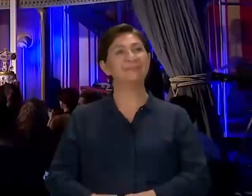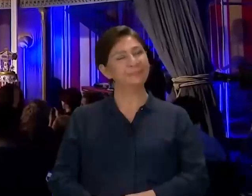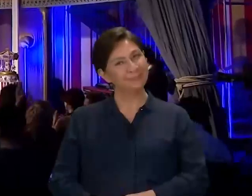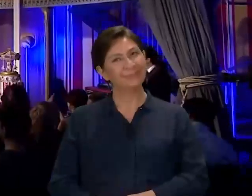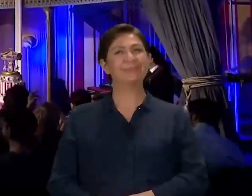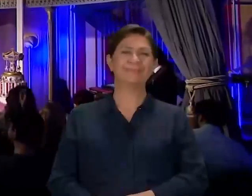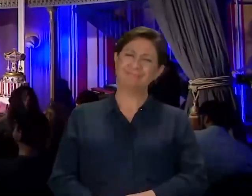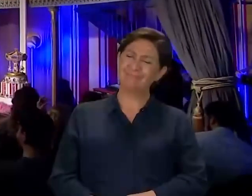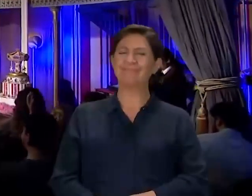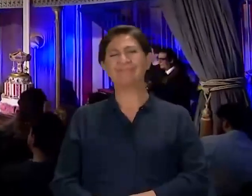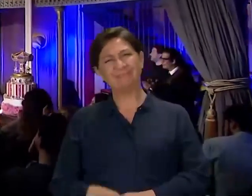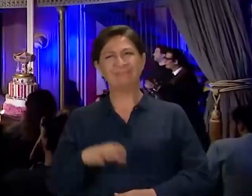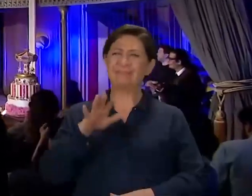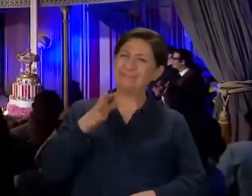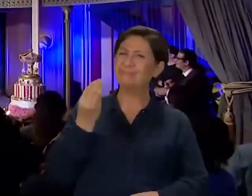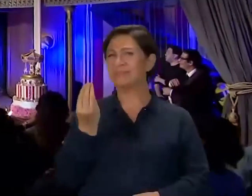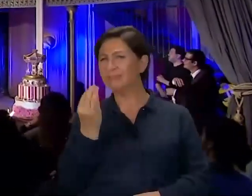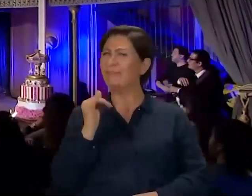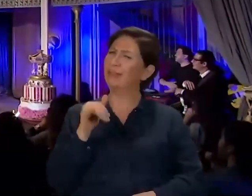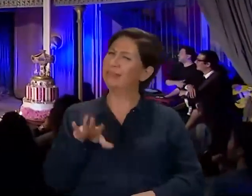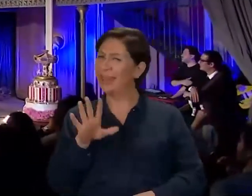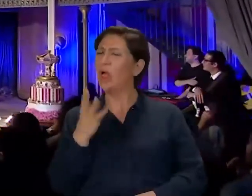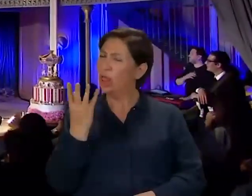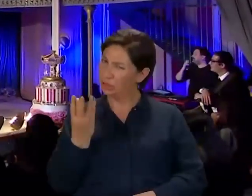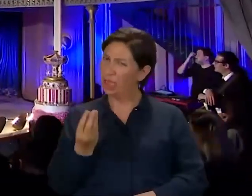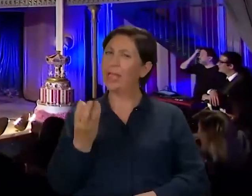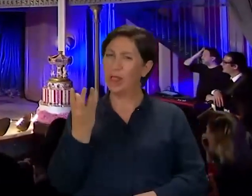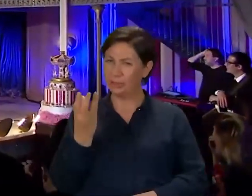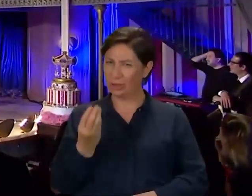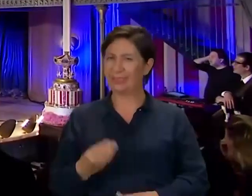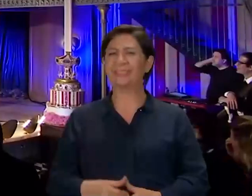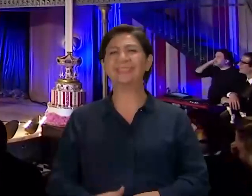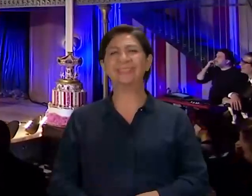Hey, fena değil, fena değil, olacak, olacak.